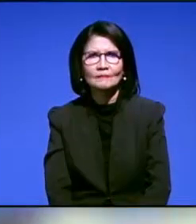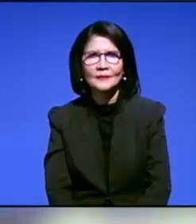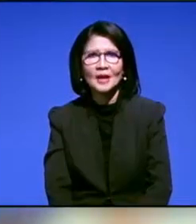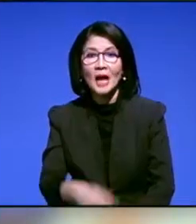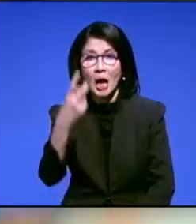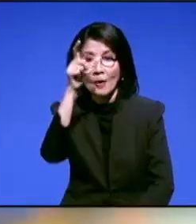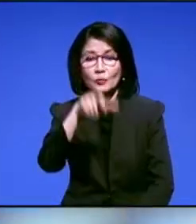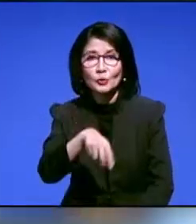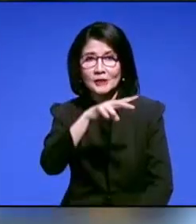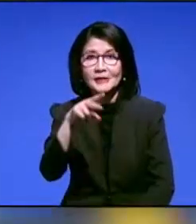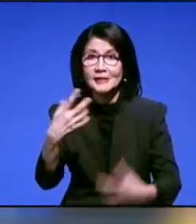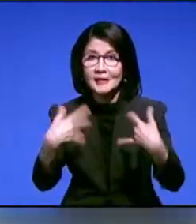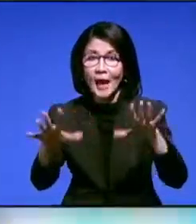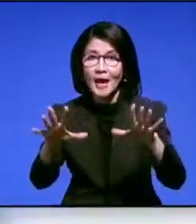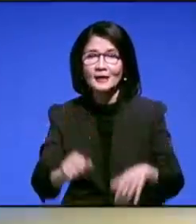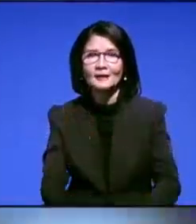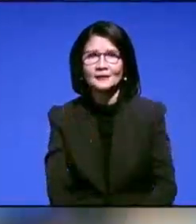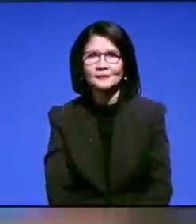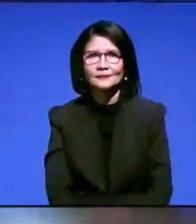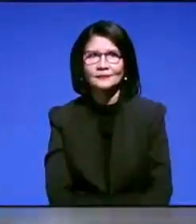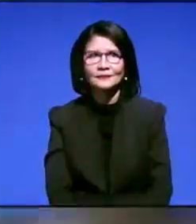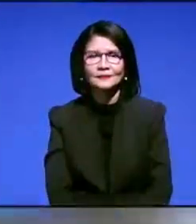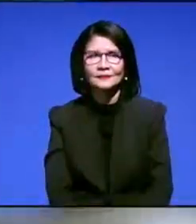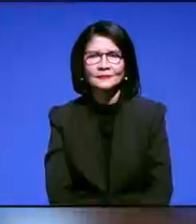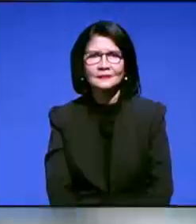Plain zooking selesai.